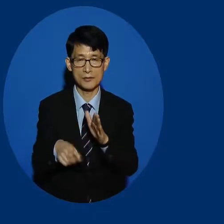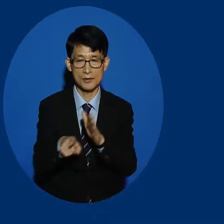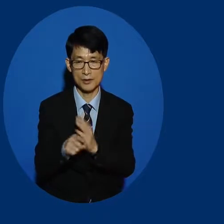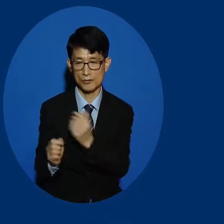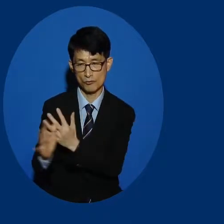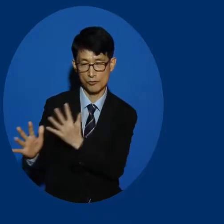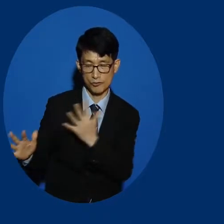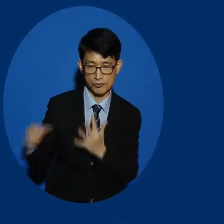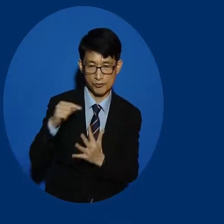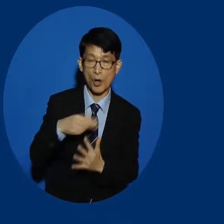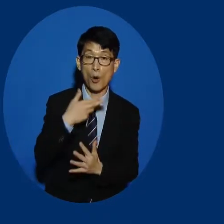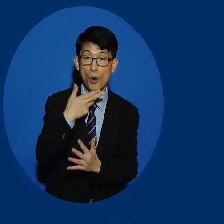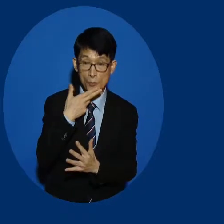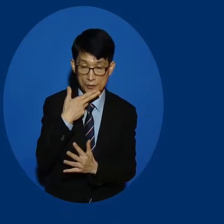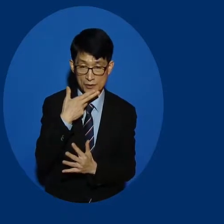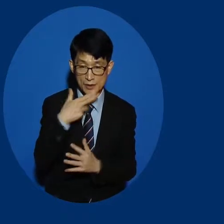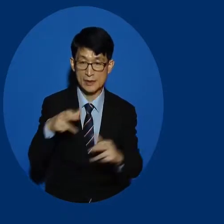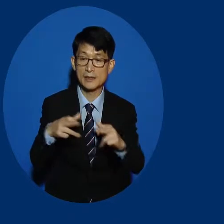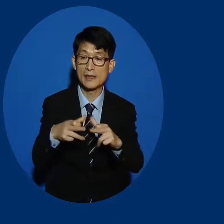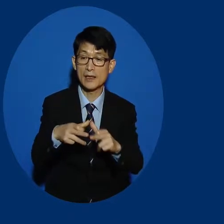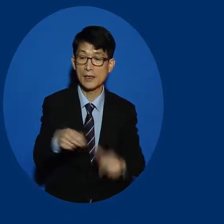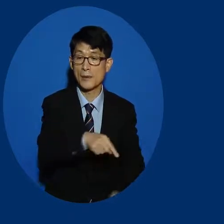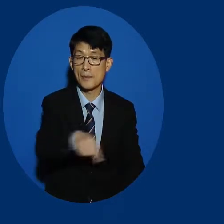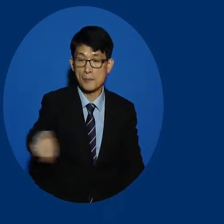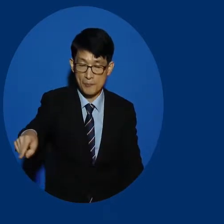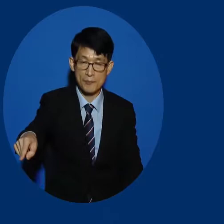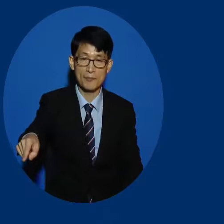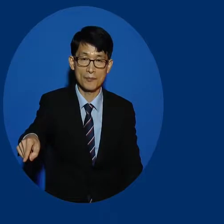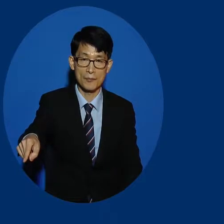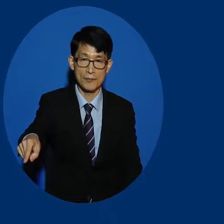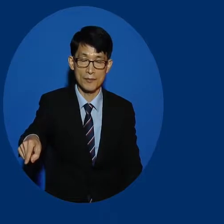정책들을 시행하고 있는 거거든요.